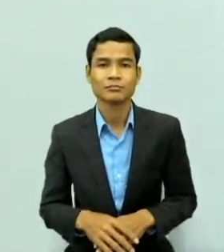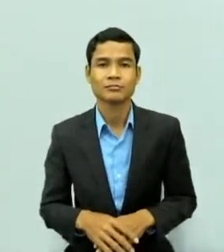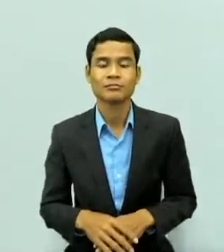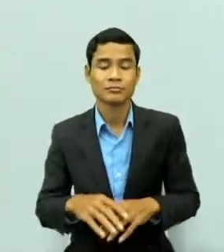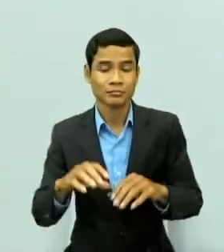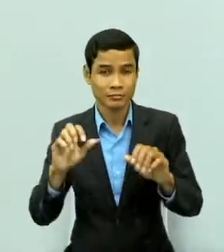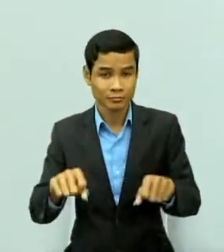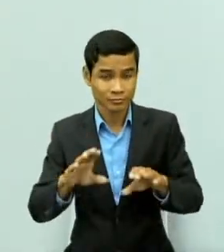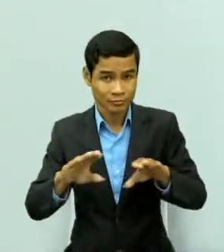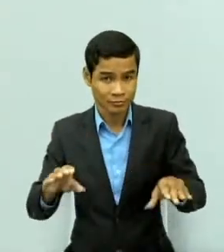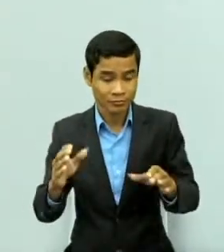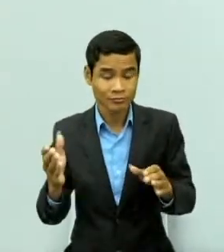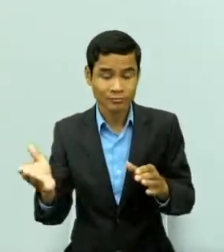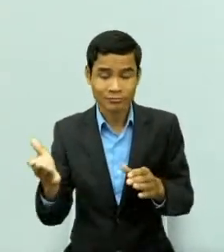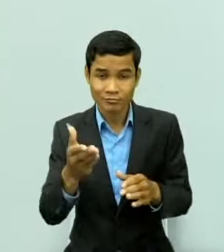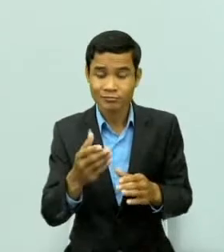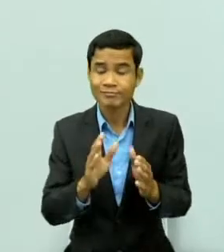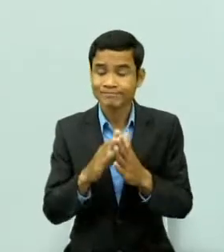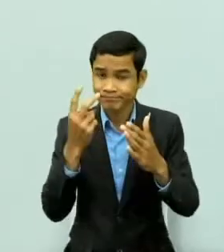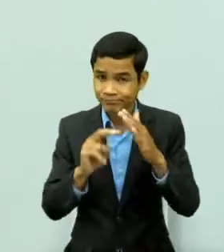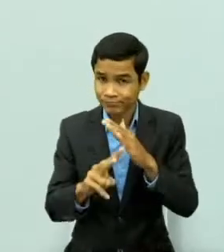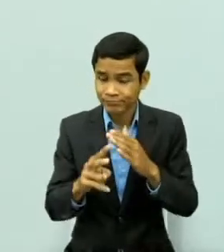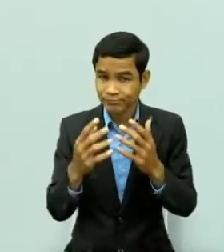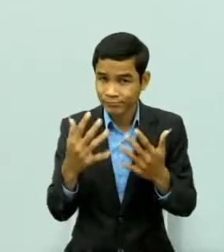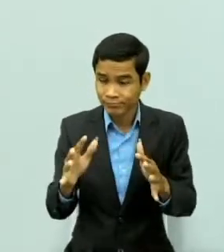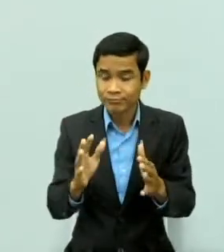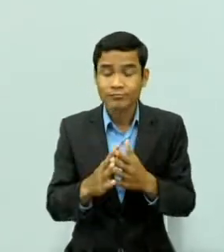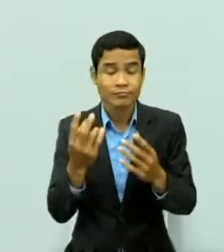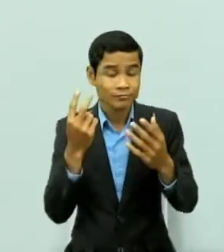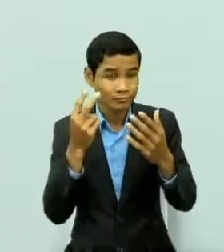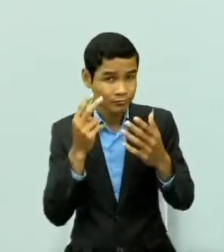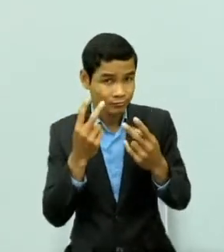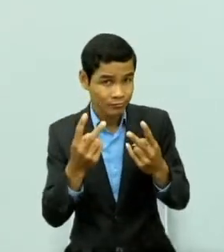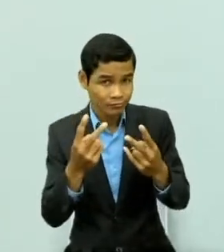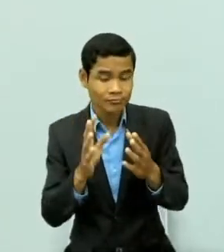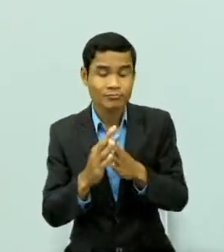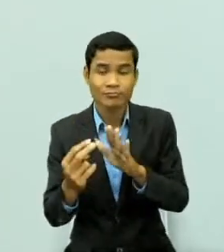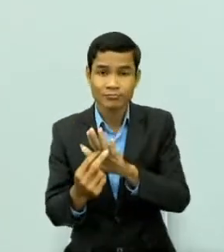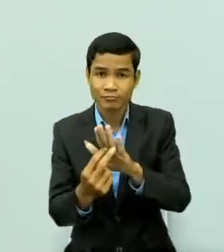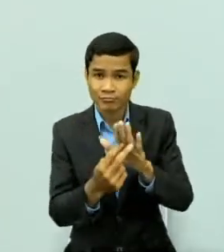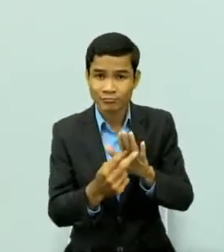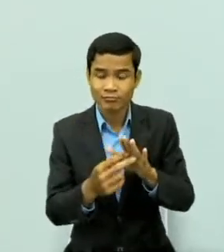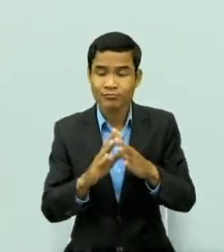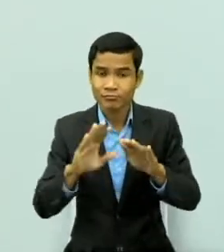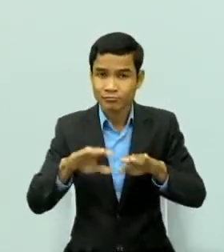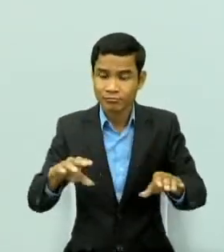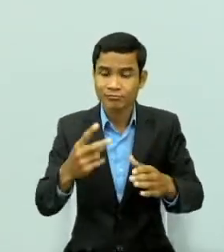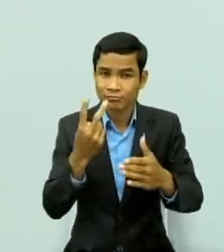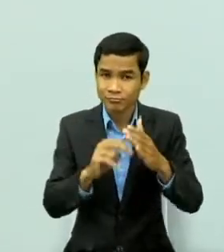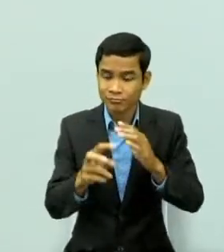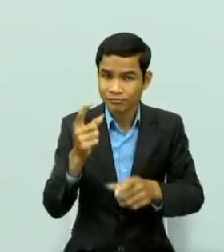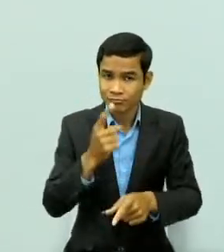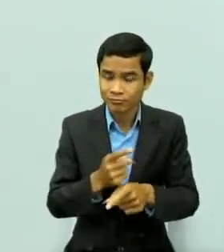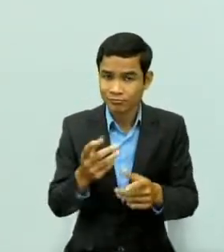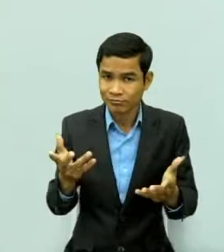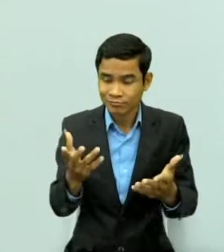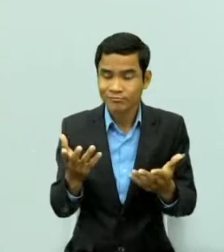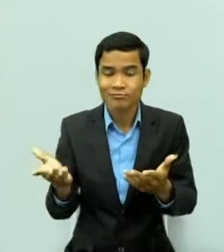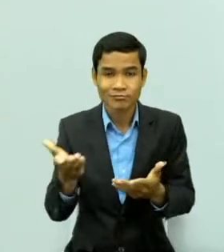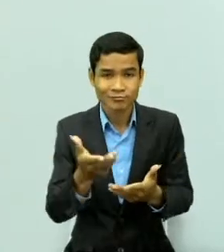ចាឥឡូវទូទាយទាំងអស់គ្នាហើយចាំផ្ទៀងផ្ទាត់ជាមួយអ្នកគ្រូណាពេលដែលអ្នកគ្រូបង្ហាញតើកូនទូទាយបានត្រឹមត្រូវដែរឬទេ